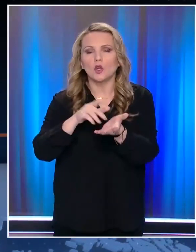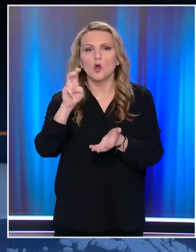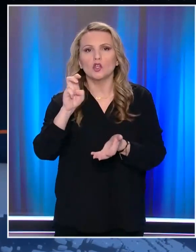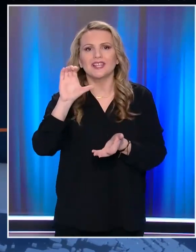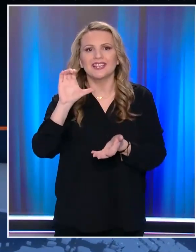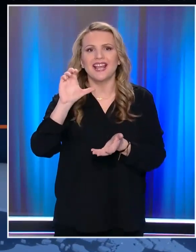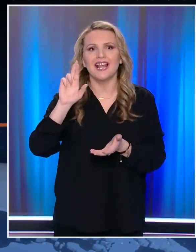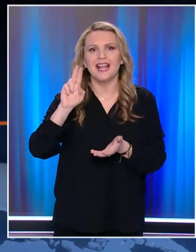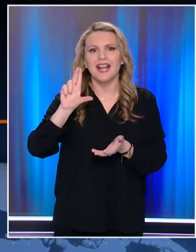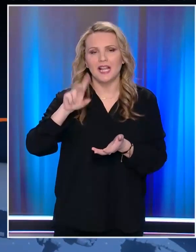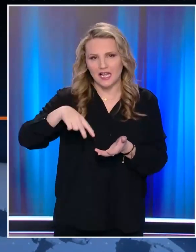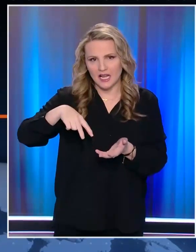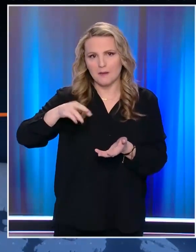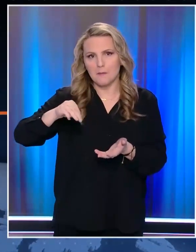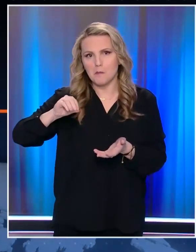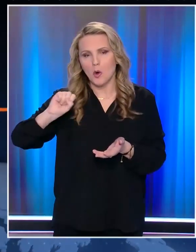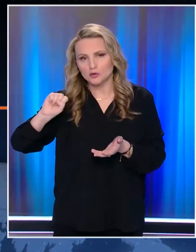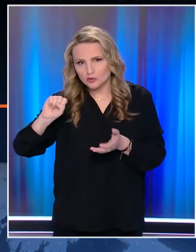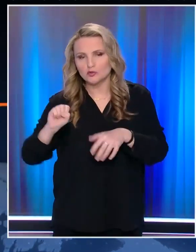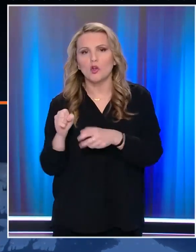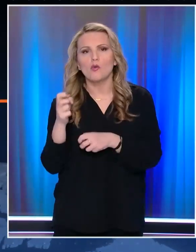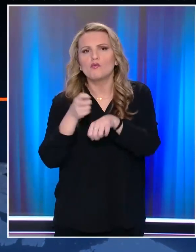Υπότιτλοι AUTHORWAVE